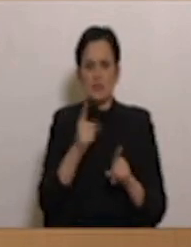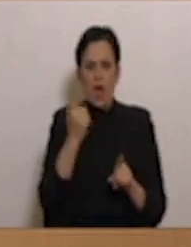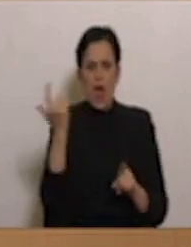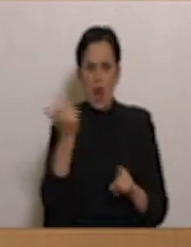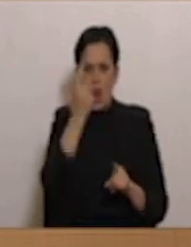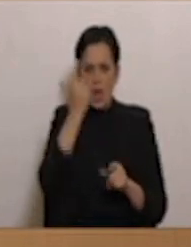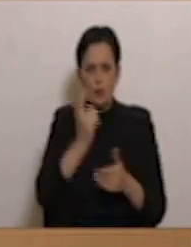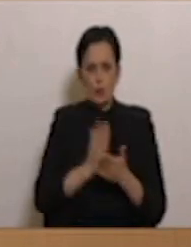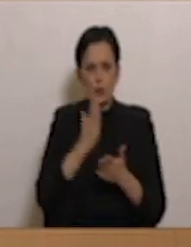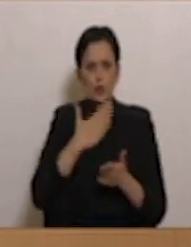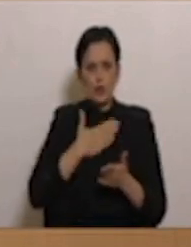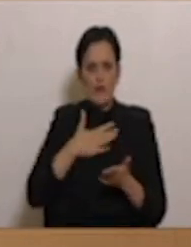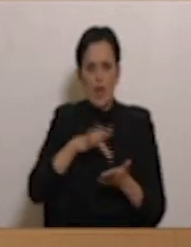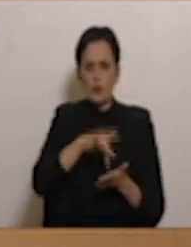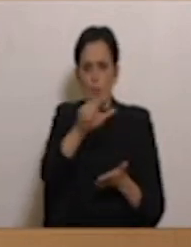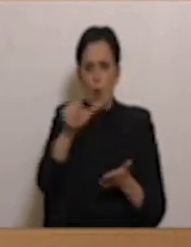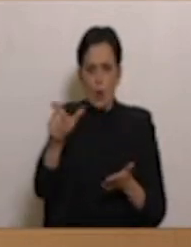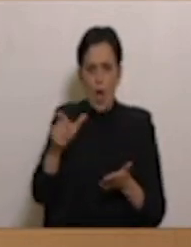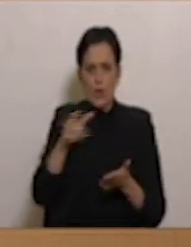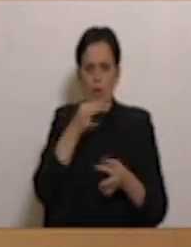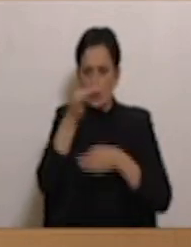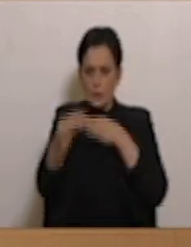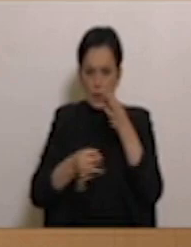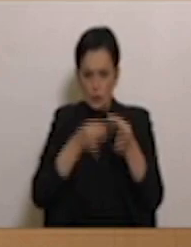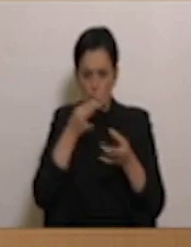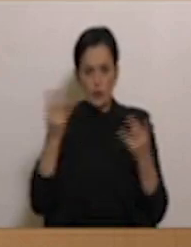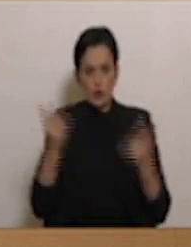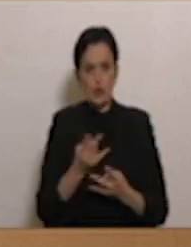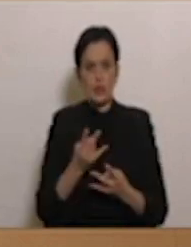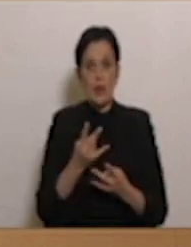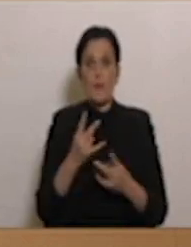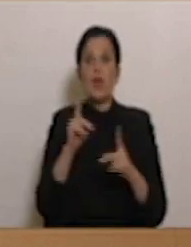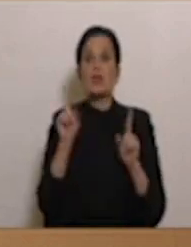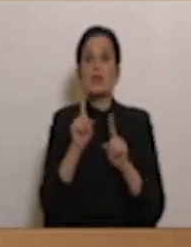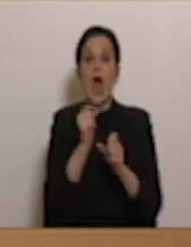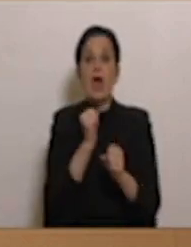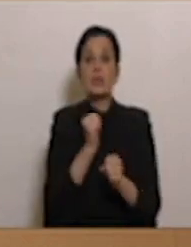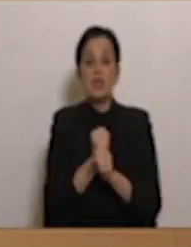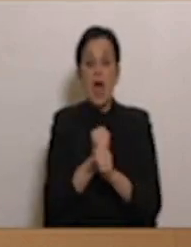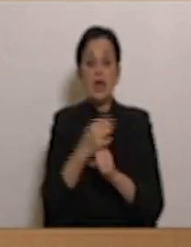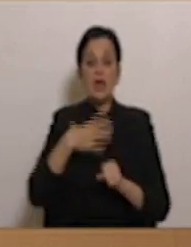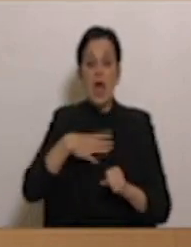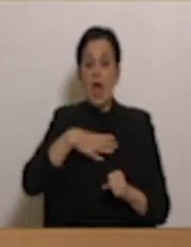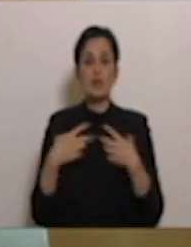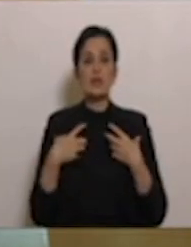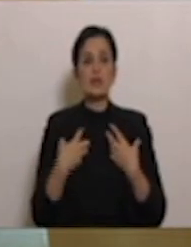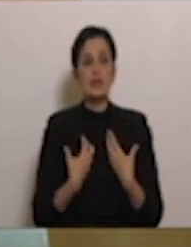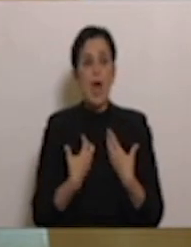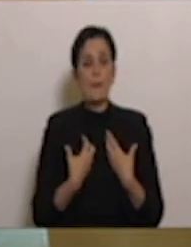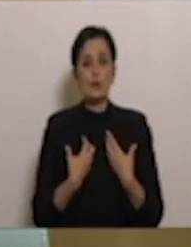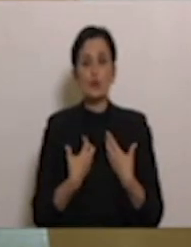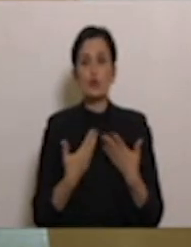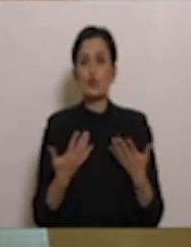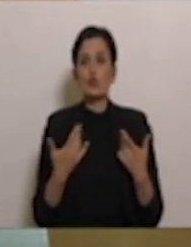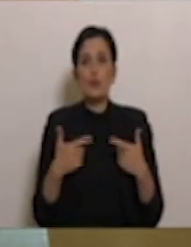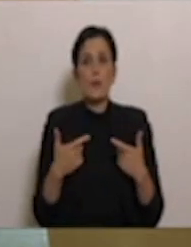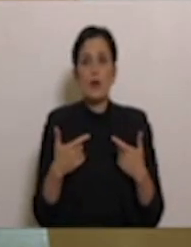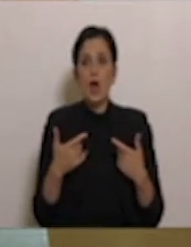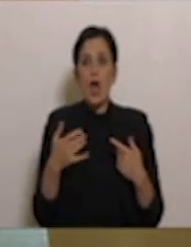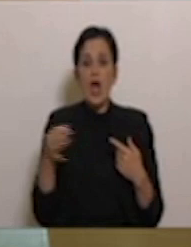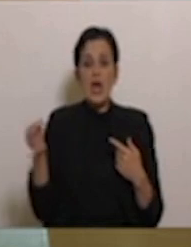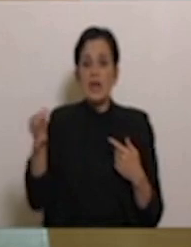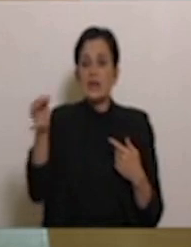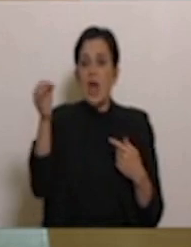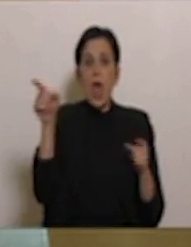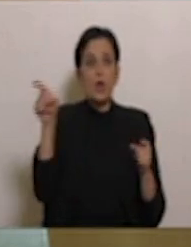legitimurat aqs chvens tanamokhalakheebs. Rasaketebt ak da ristvis gixtit kartveli khalkhi khelpas. Praktikulo regioni ar darcha